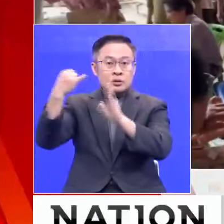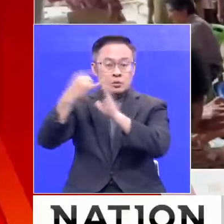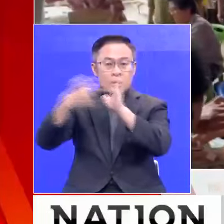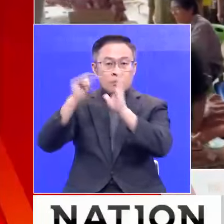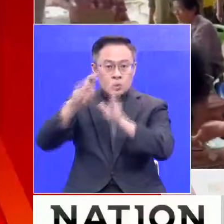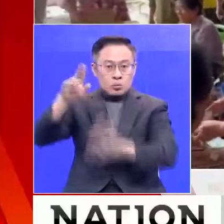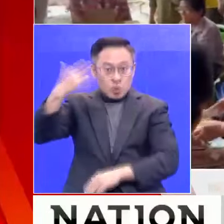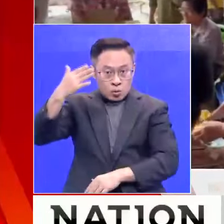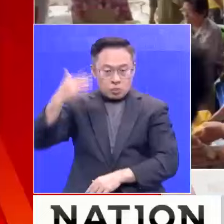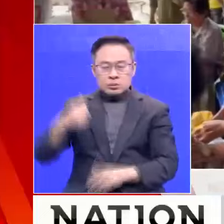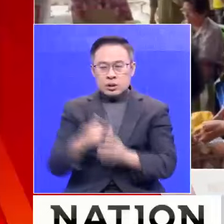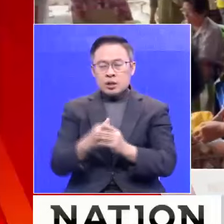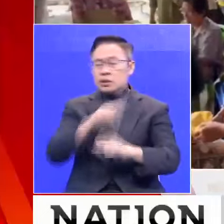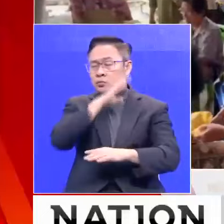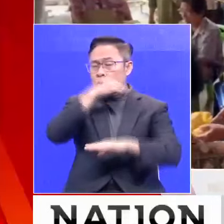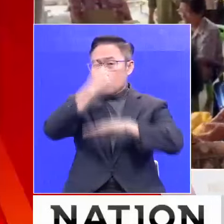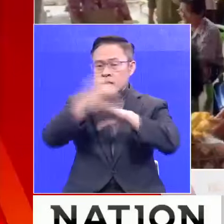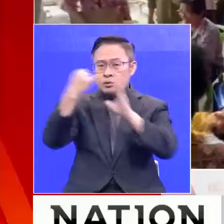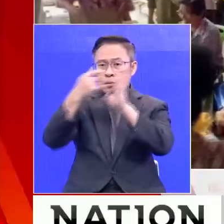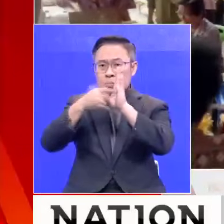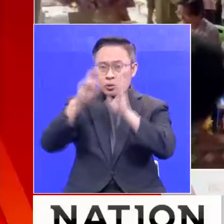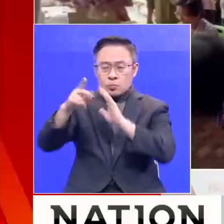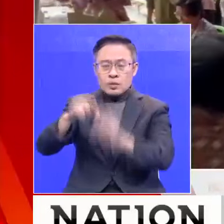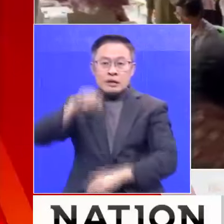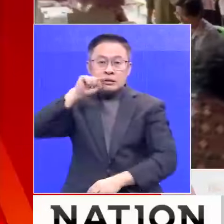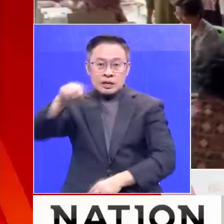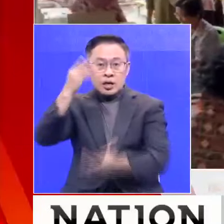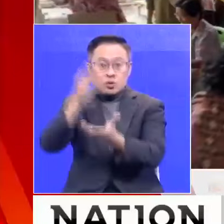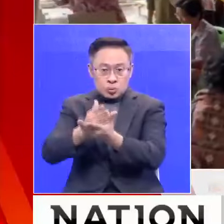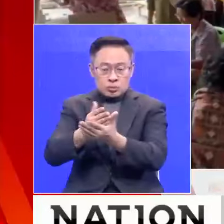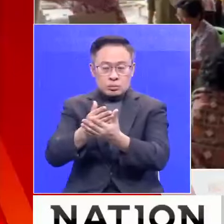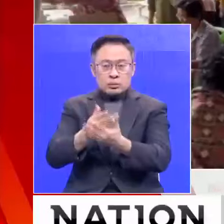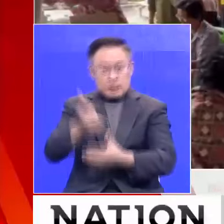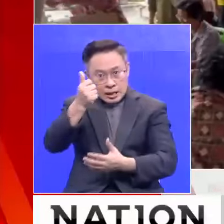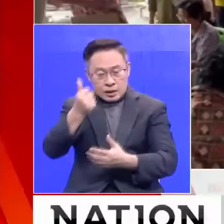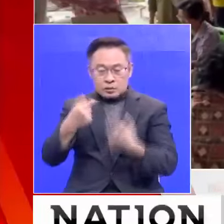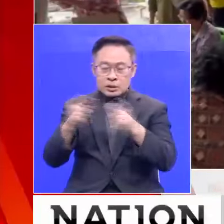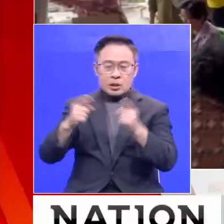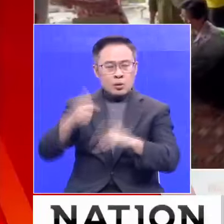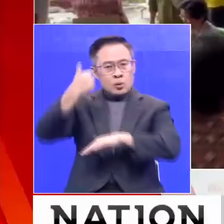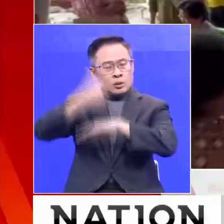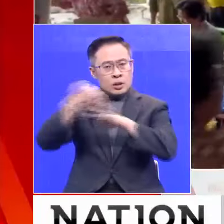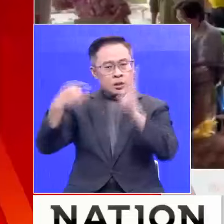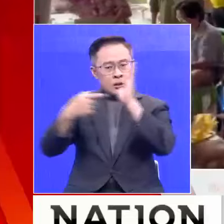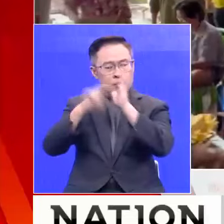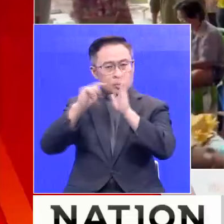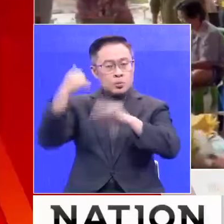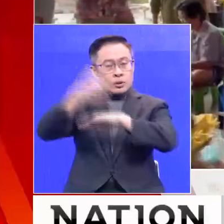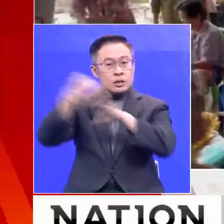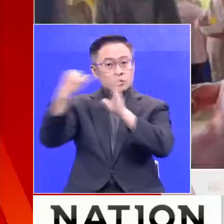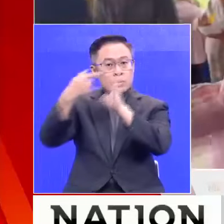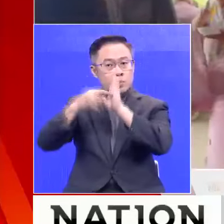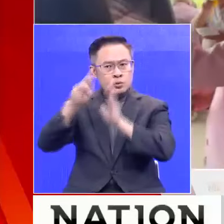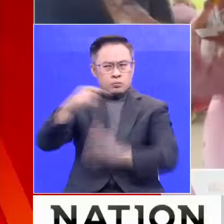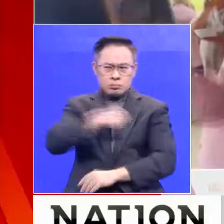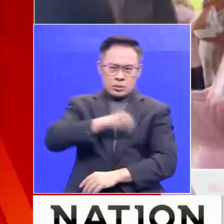จะทำเรื่องส่งมาที่ส่วนกลางเพื่อหารือถึงเรื่องดังกล่าวถ้าเกิดว่าไม่มั่นใจก็ส่งเรื่องมาถึงขั้นตอนนั้นล่ะค่ะกระทรวงมหาดไทยถึงจะพิจารณ